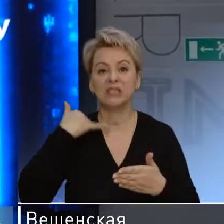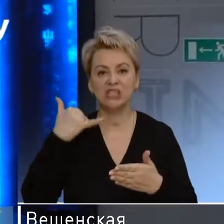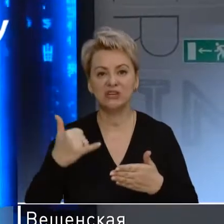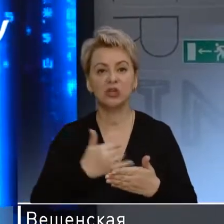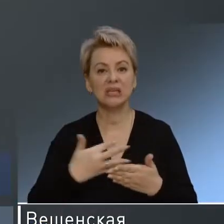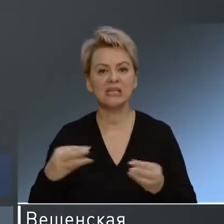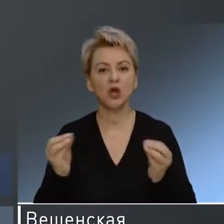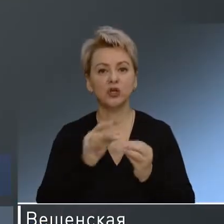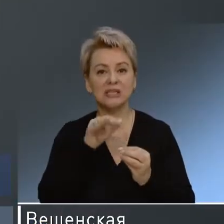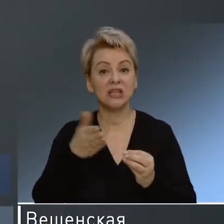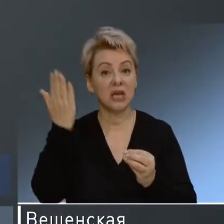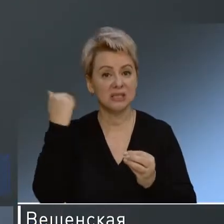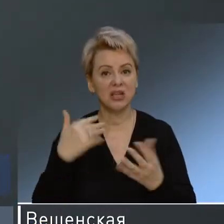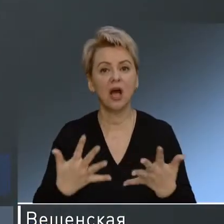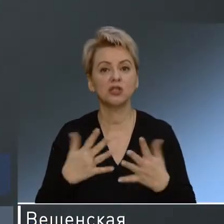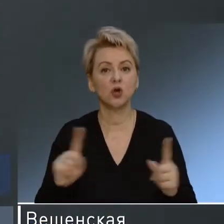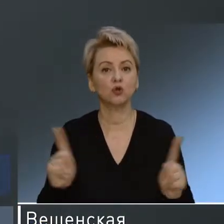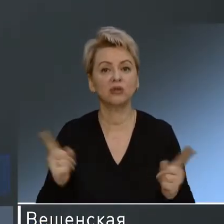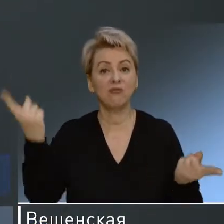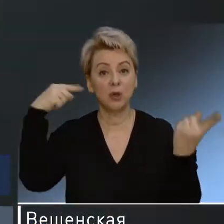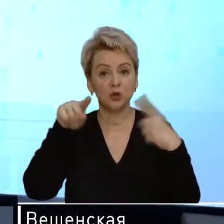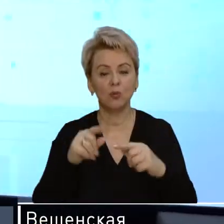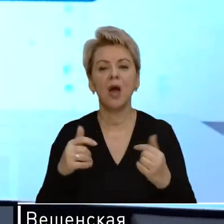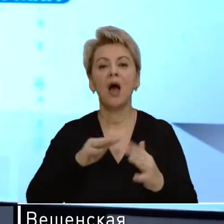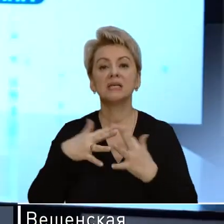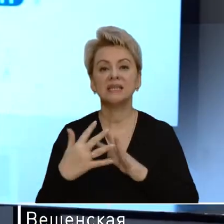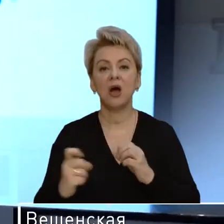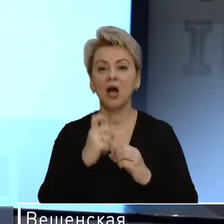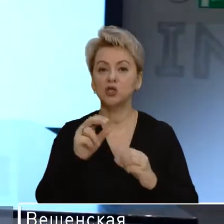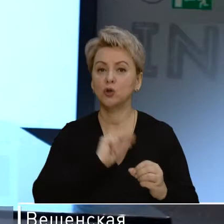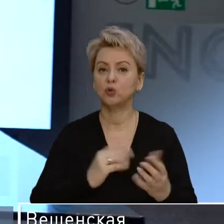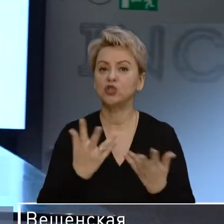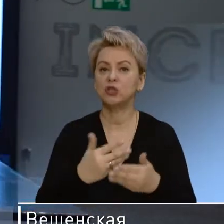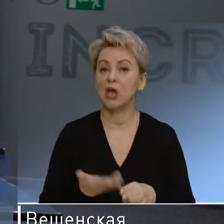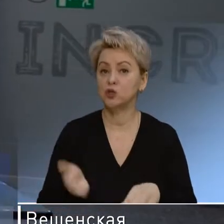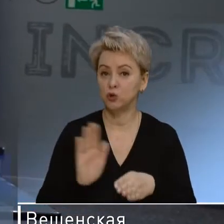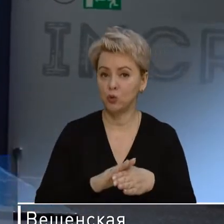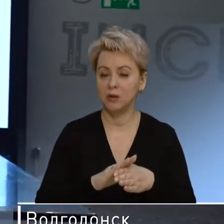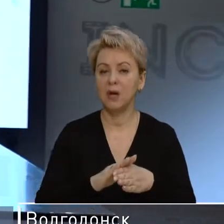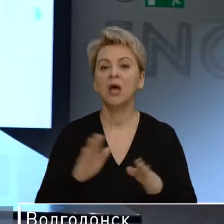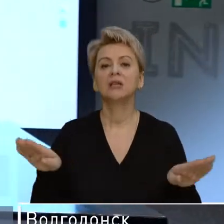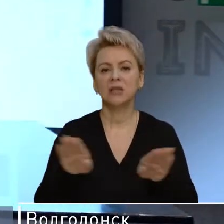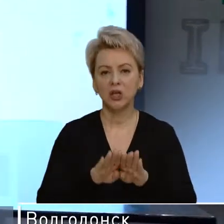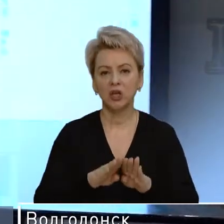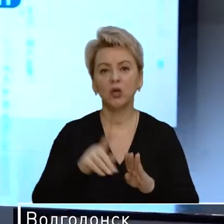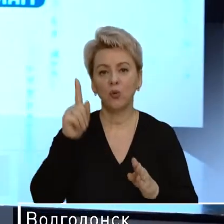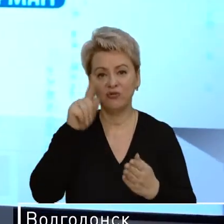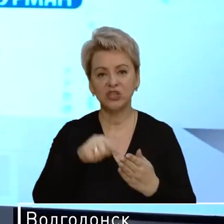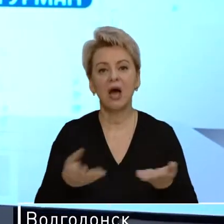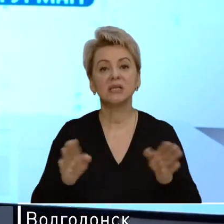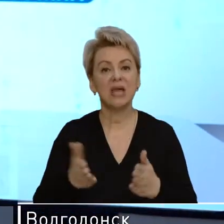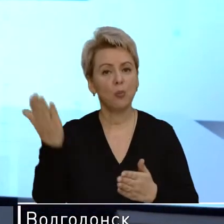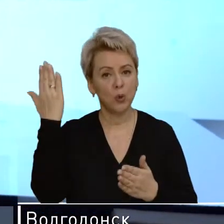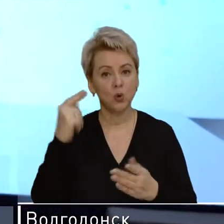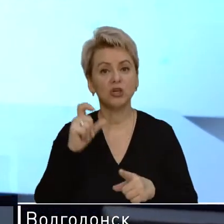еще несколько десятилетий назад казалось чем-то фантастическим, а сельскохозяйственный труд считался одним из самых тяжелых. Но такие убеждения остались в